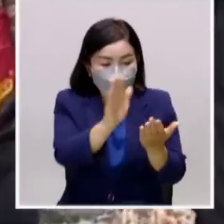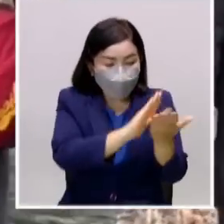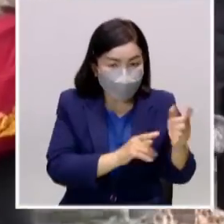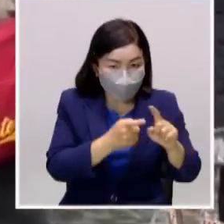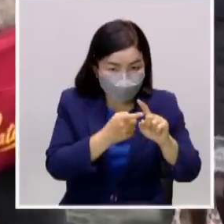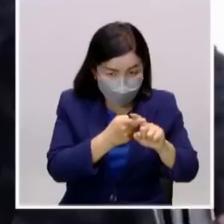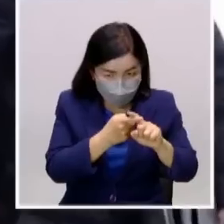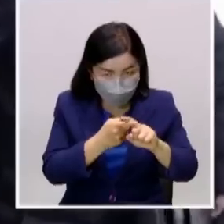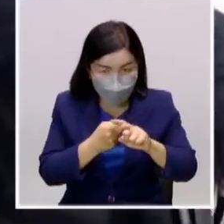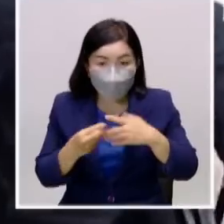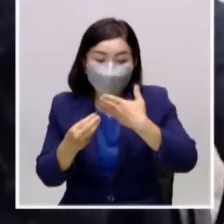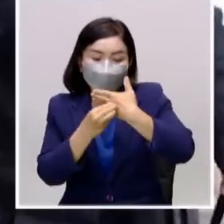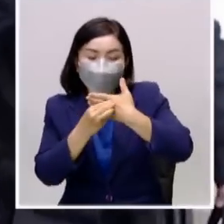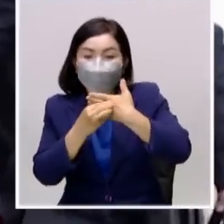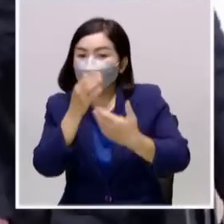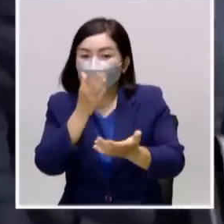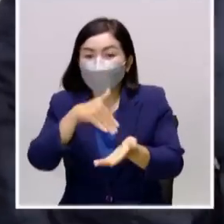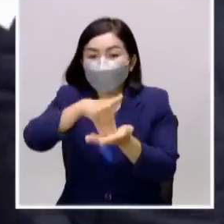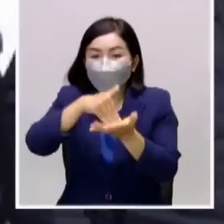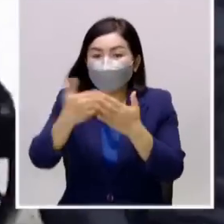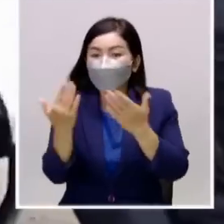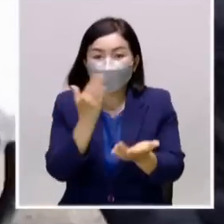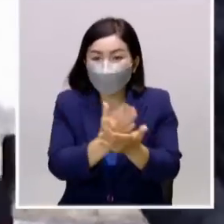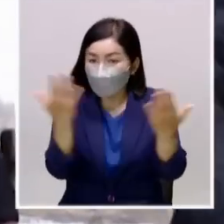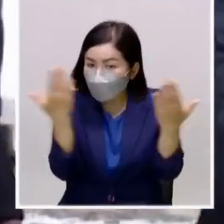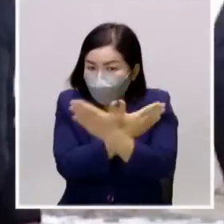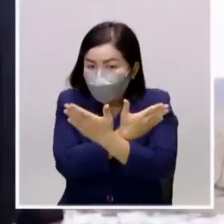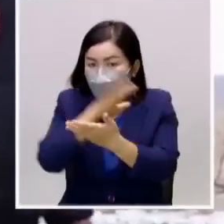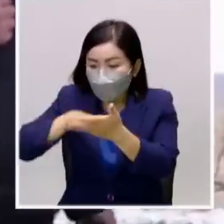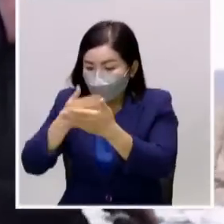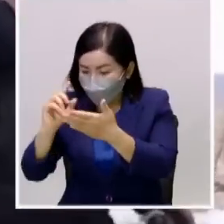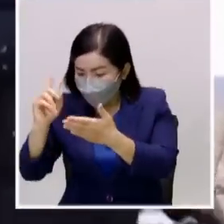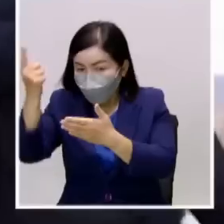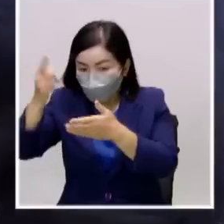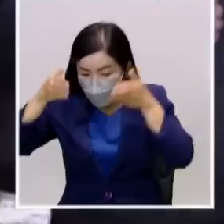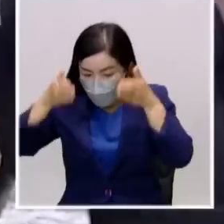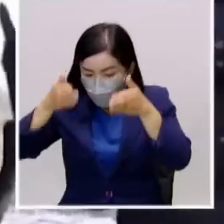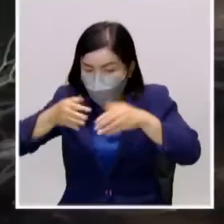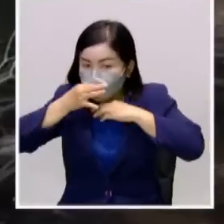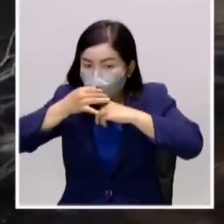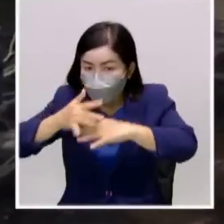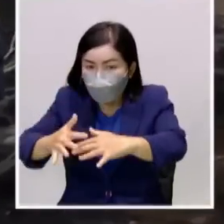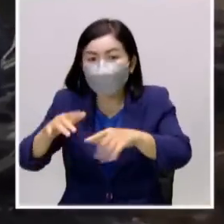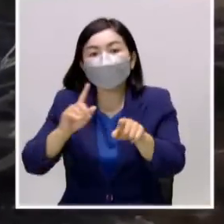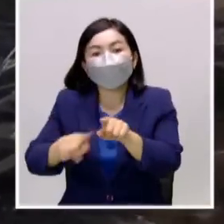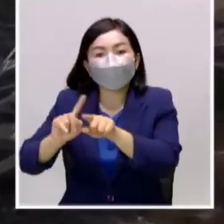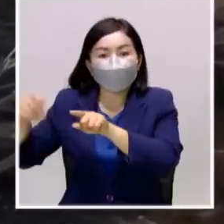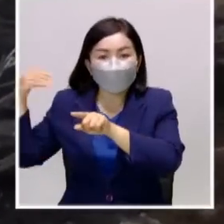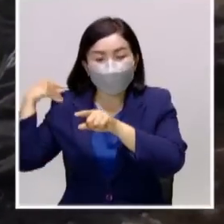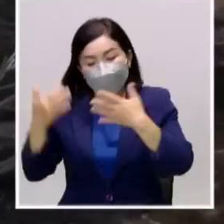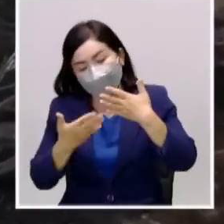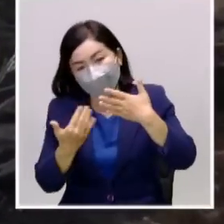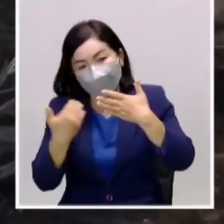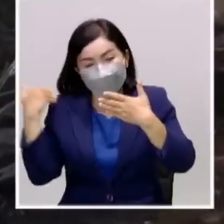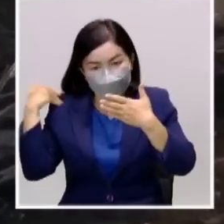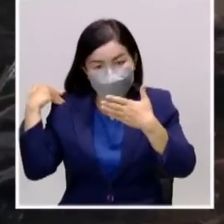สเซียนั้นหยุดชะงักแล้วหลังจากรัสเซียเปลี่ยนเป้าหมายจากเมืองหลวงยูเครนไปเน้นที่ภูมิภาคดอนบาสทางตะวันออกของยูเคร